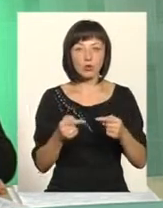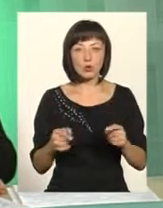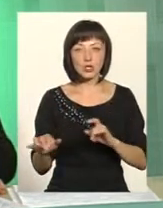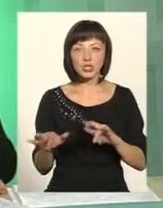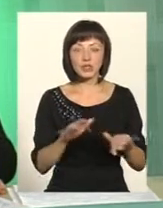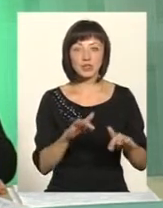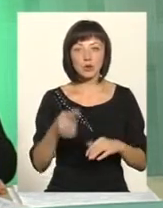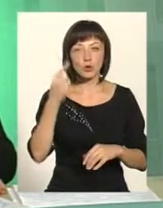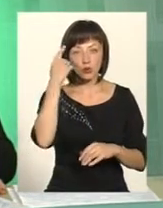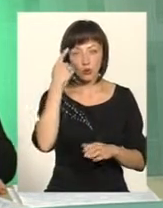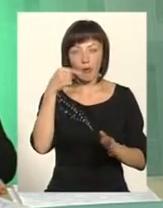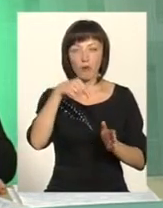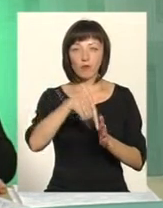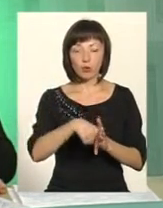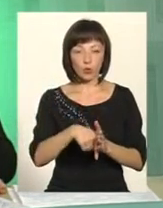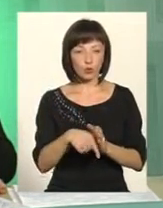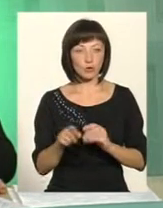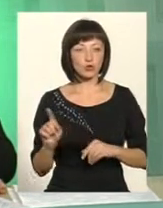думаю, що полягає в тому, що